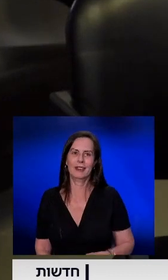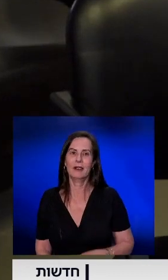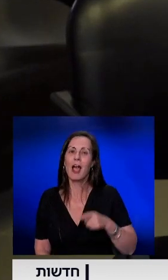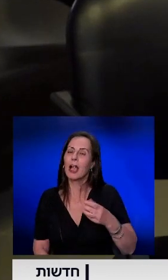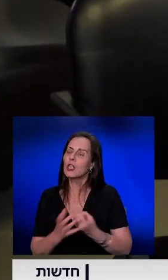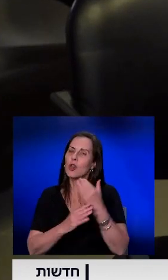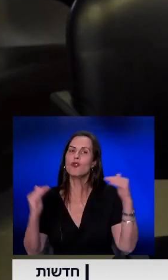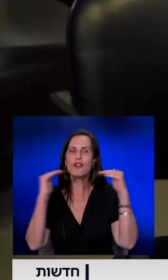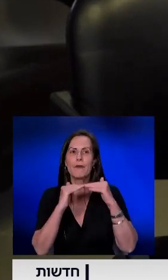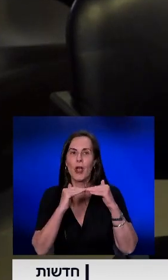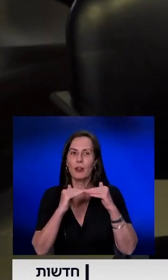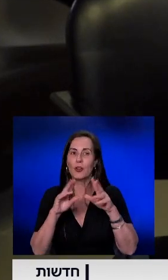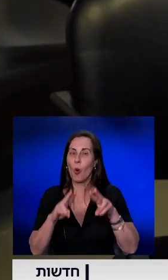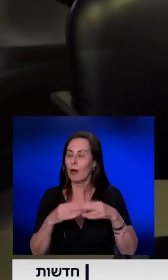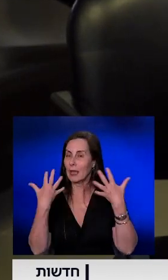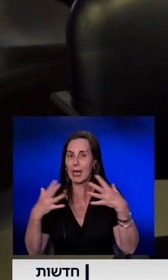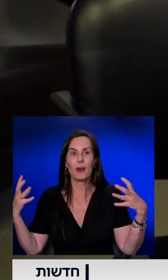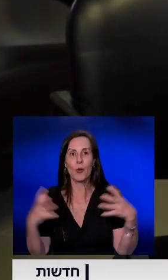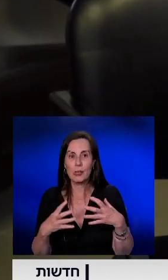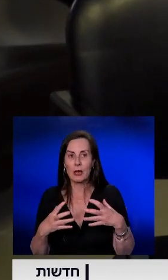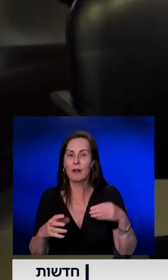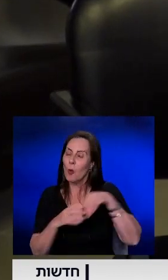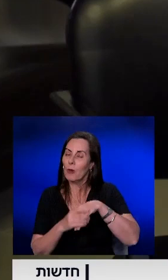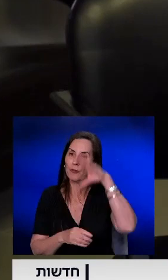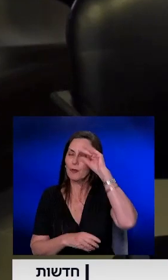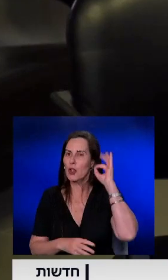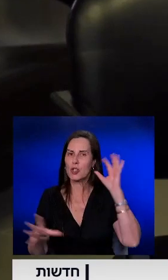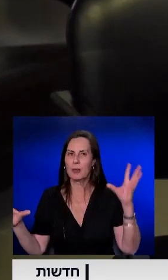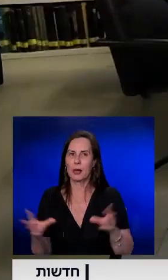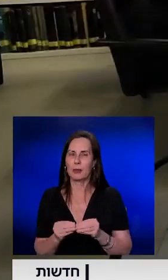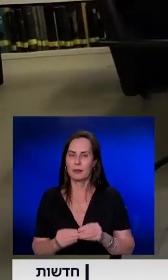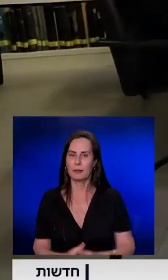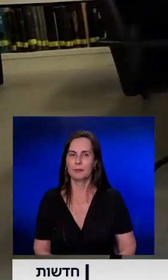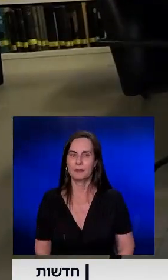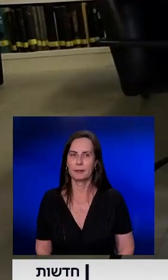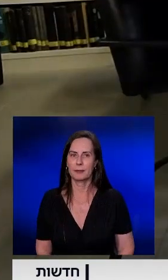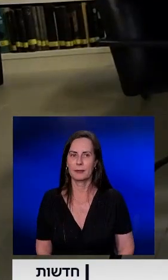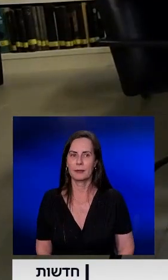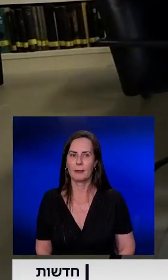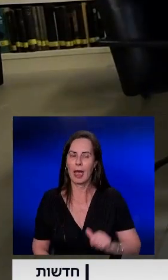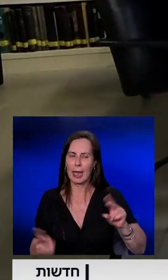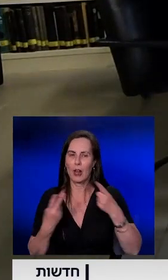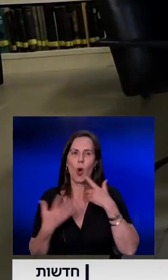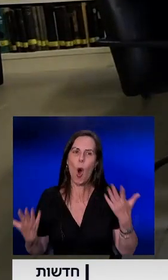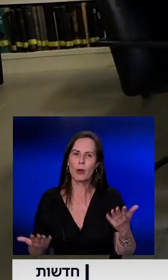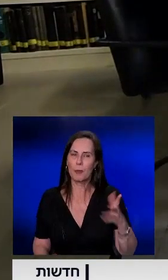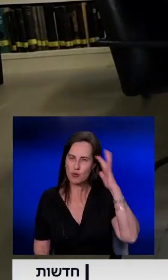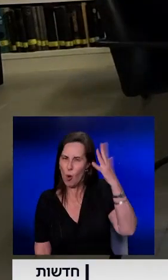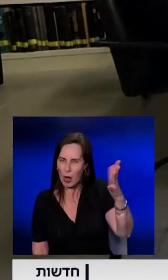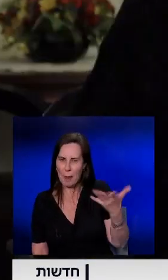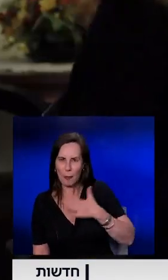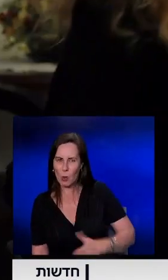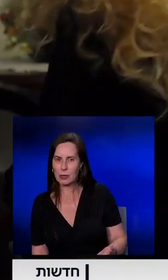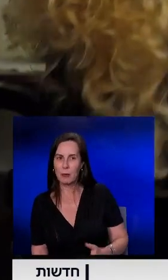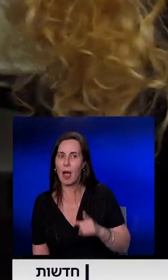ניצור שוויון ונוכל לתאר קבוצה המורכבת מגברים ונשים יחדיו. הכי קל להגיד, אוי, נו, אלה המשוגעים האלה, מה הם רוצים?